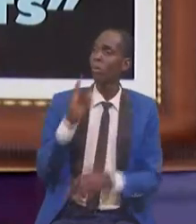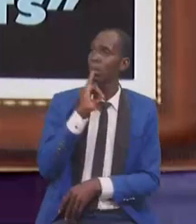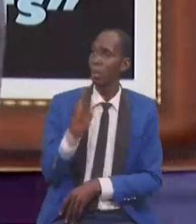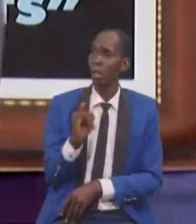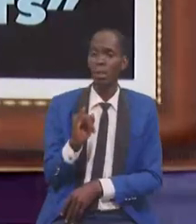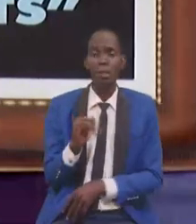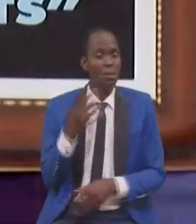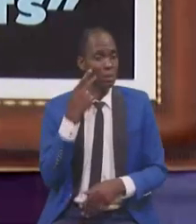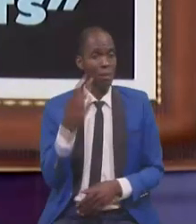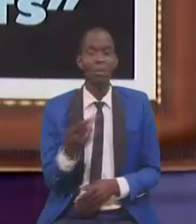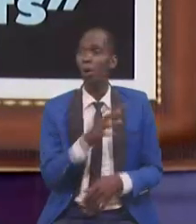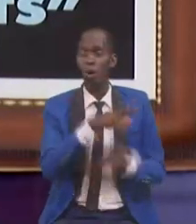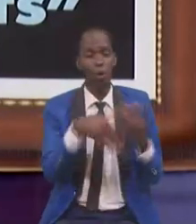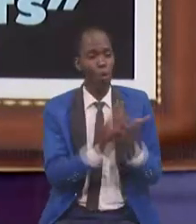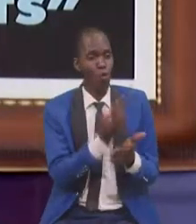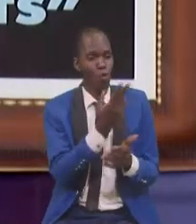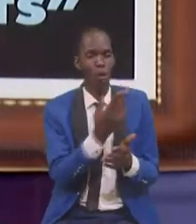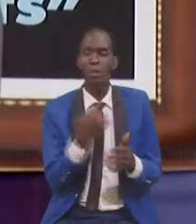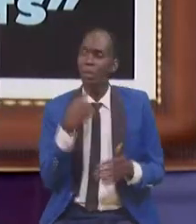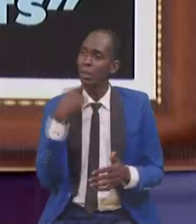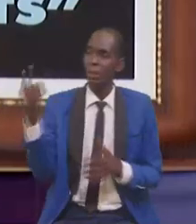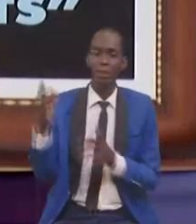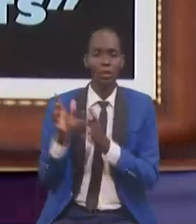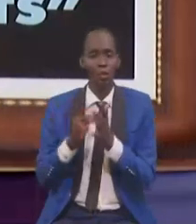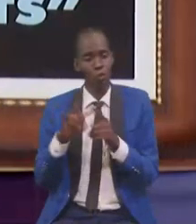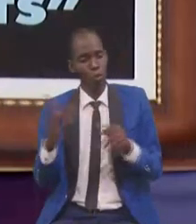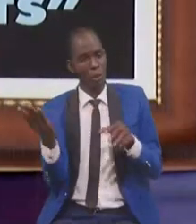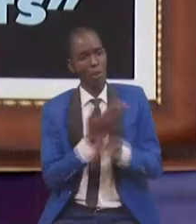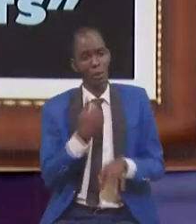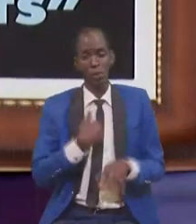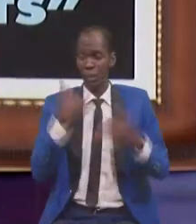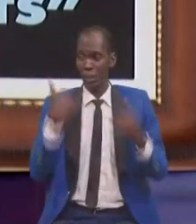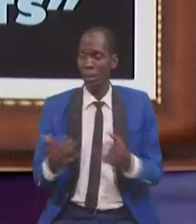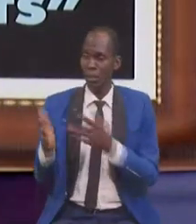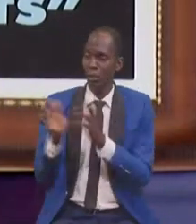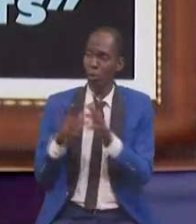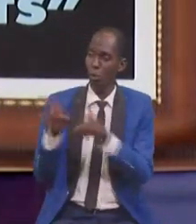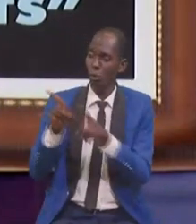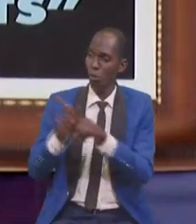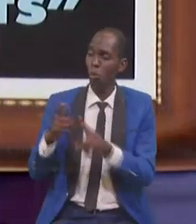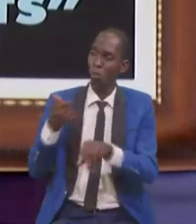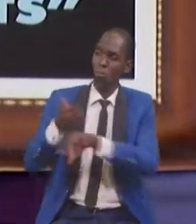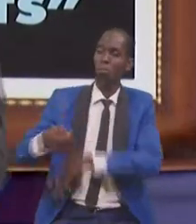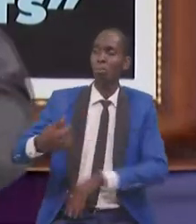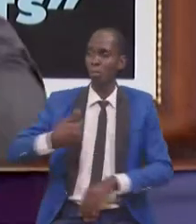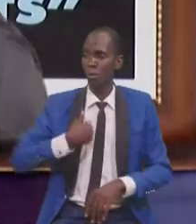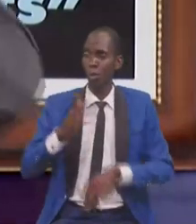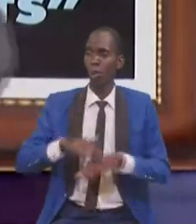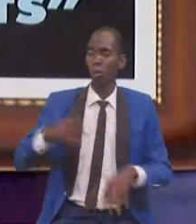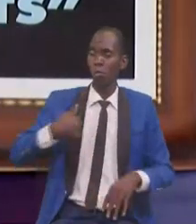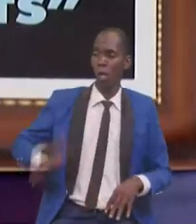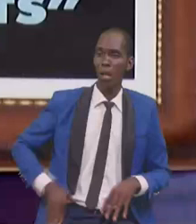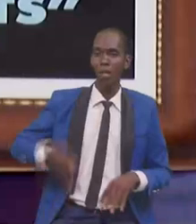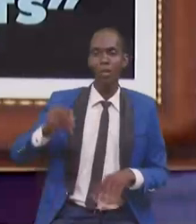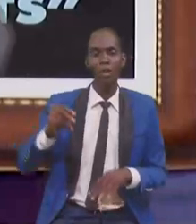C'est ainsi que les disciples de Christ sont, même Christ. Regardez comment il me parlait. La prière pour une